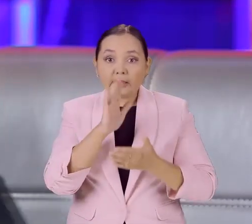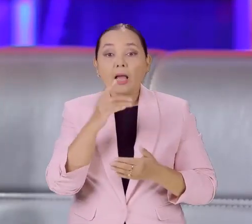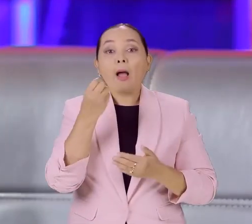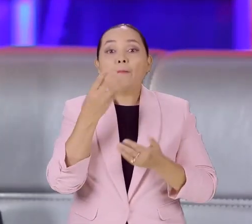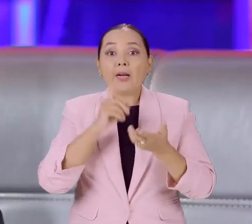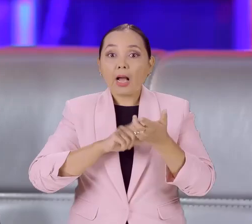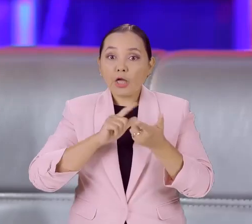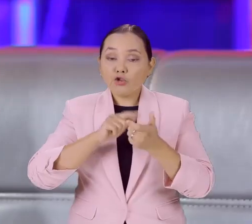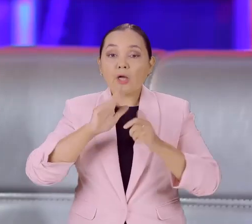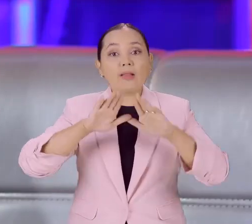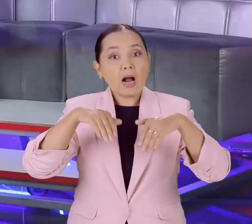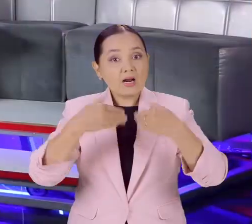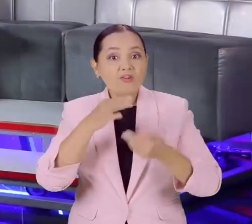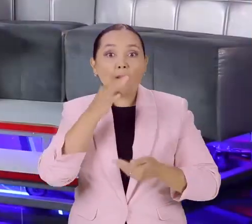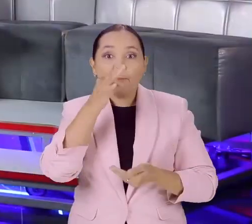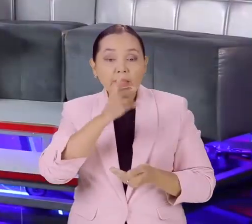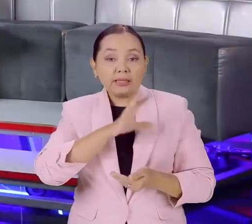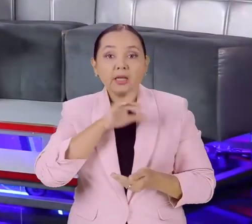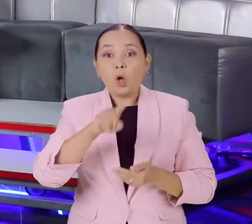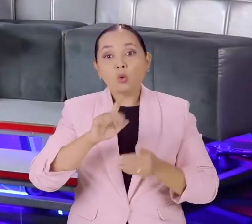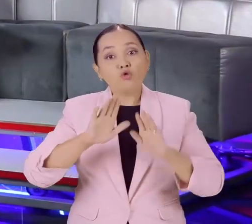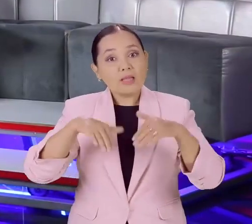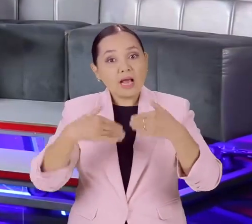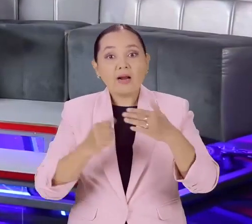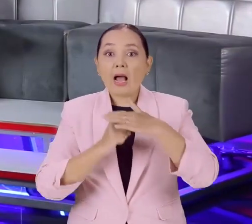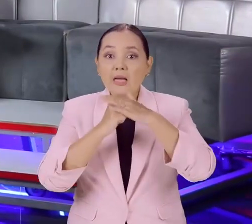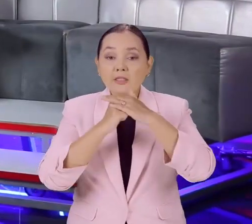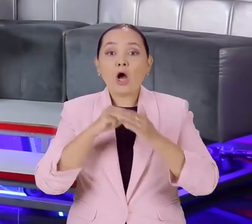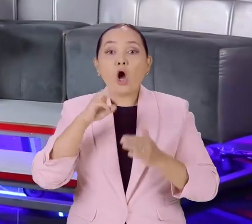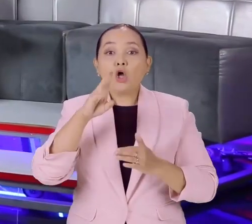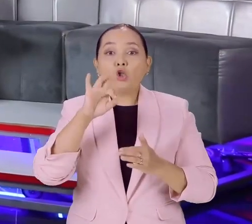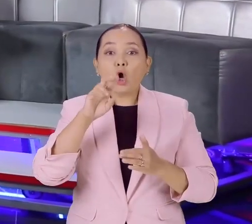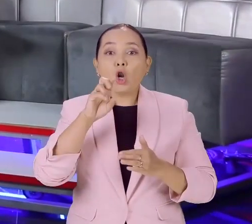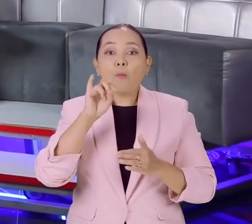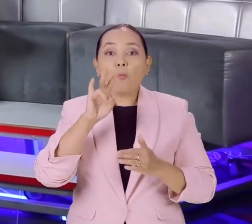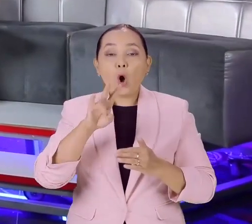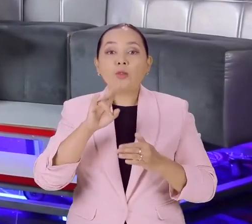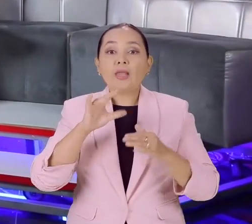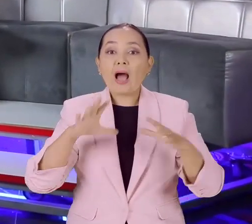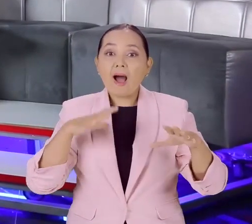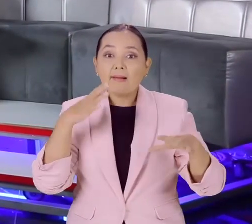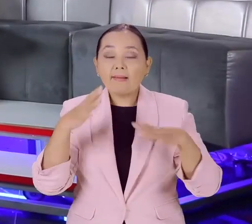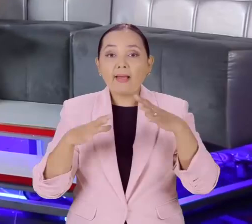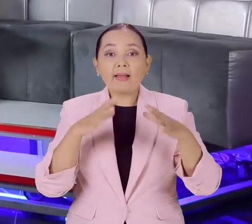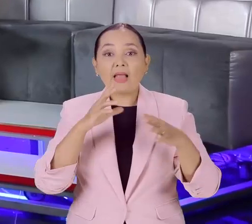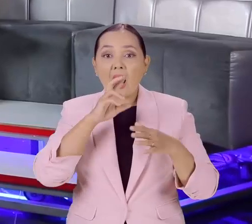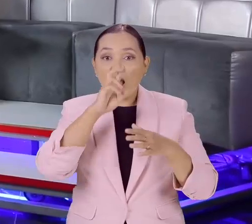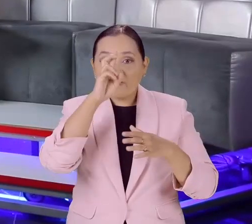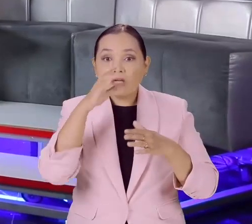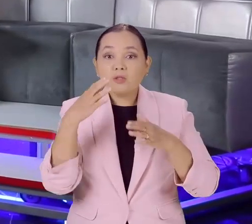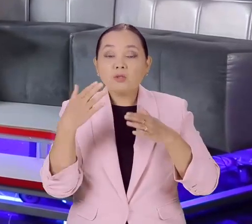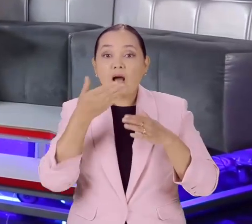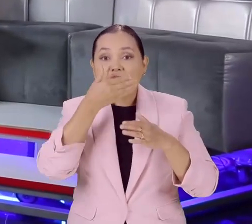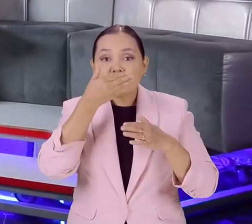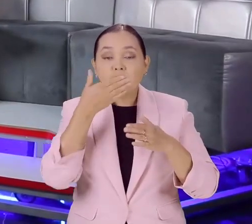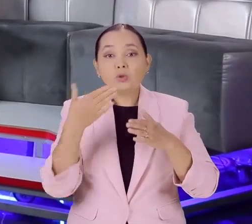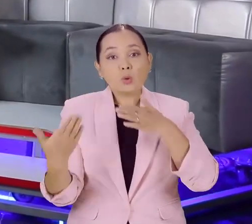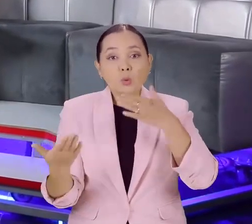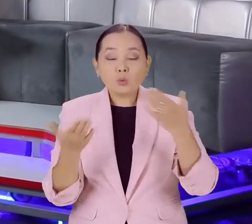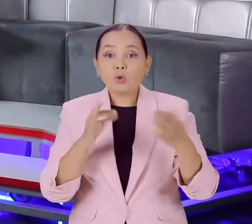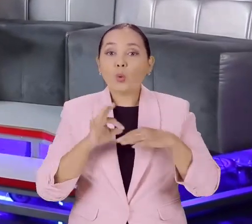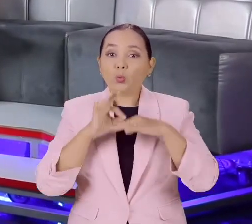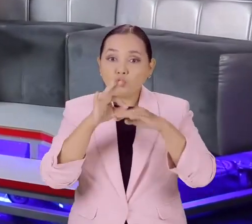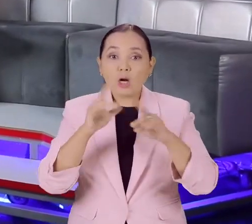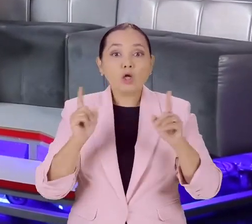bir qancha takliflarni bildirgan. Ana shu takliflar asosida Taliban harakati hamda Afg'oniston hukumati o'rtasida bir qancha